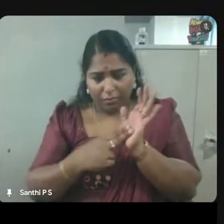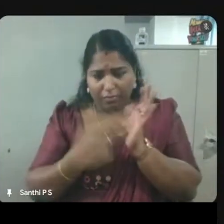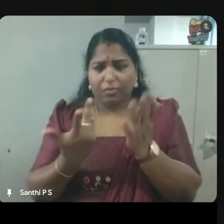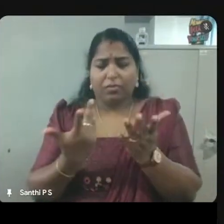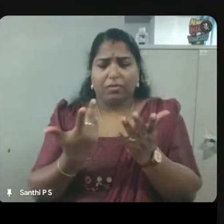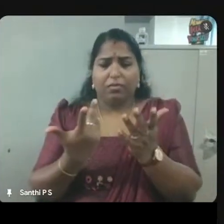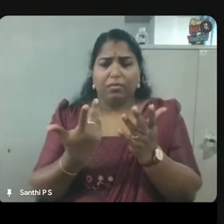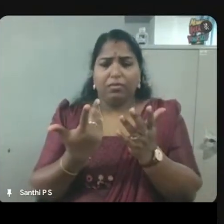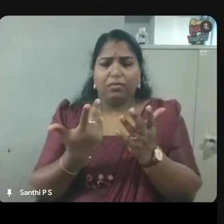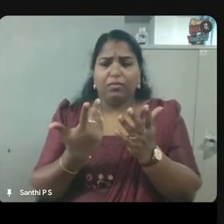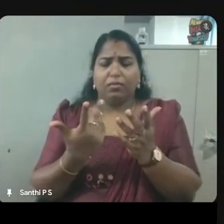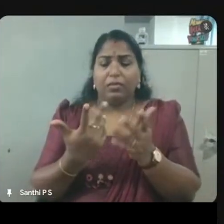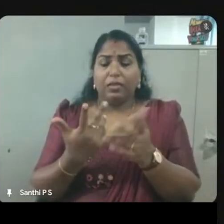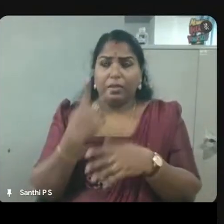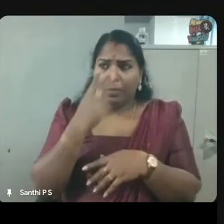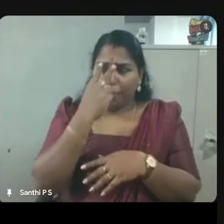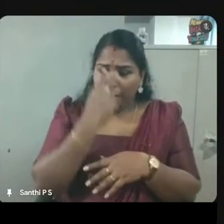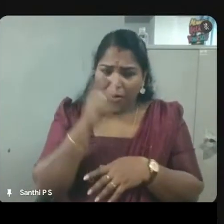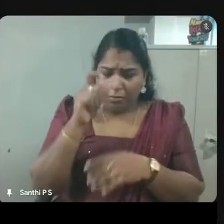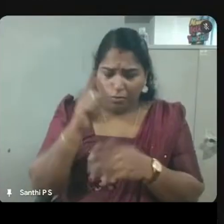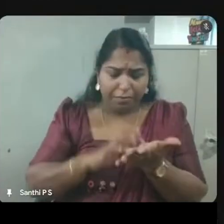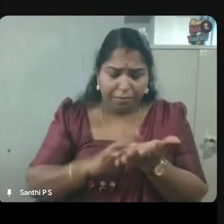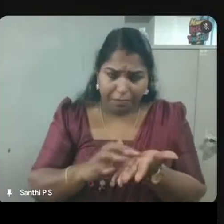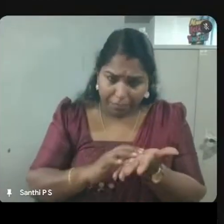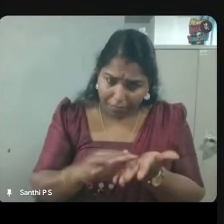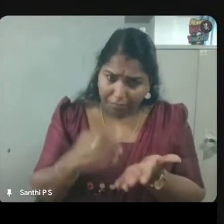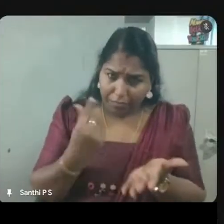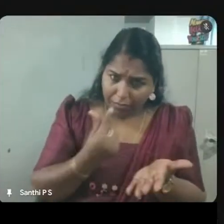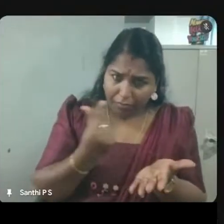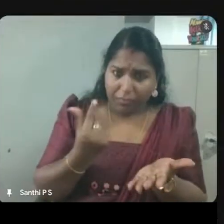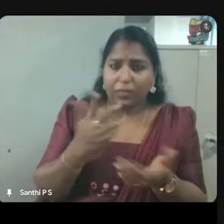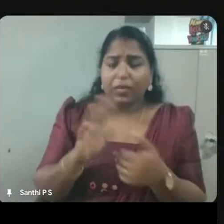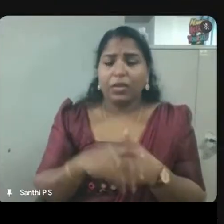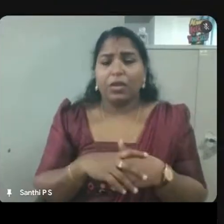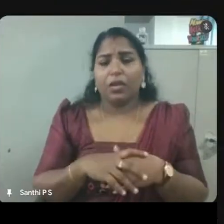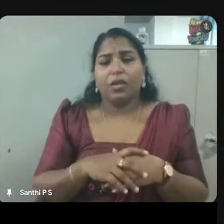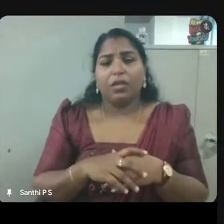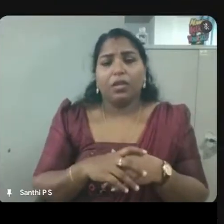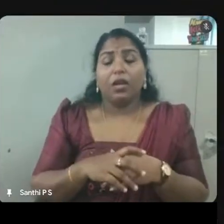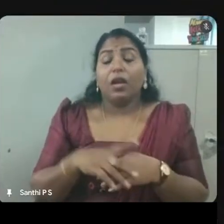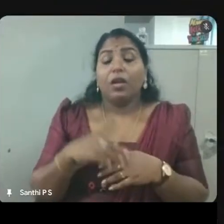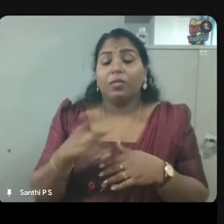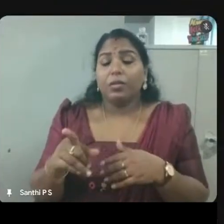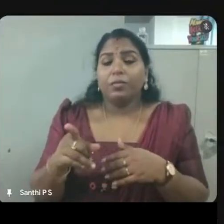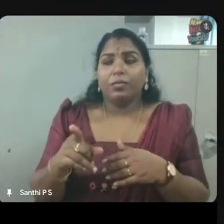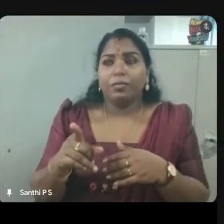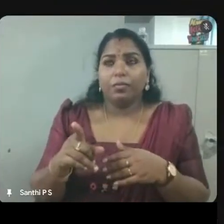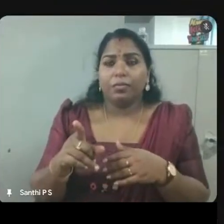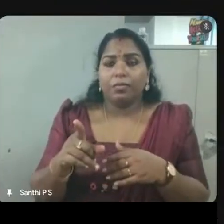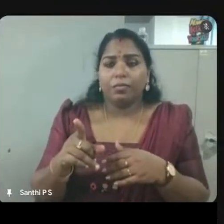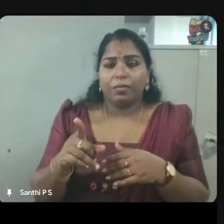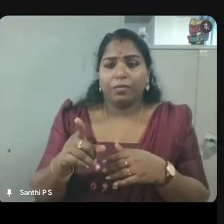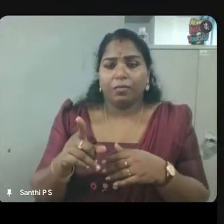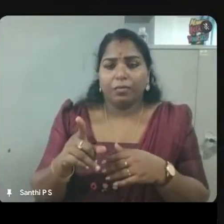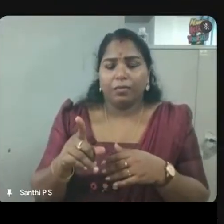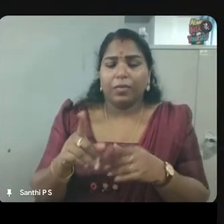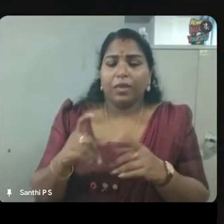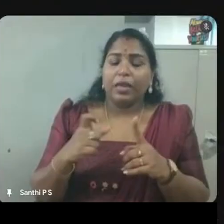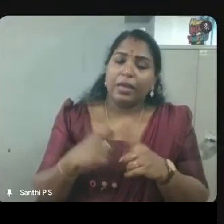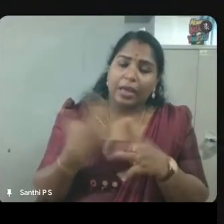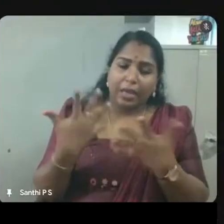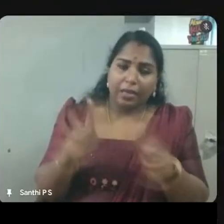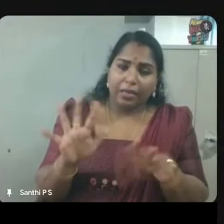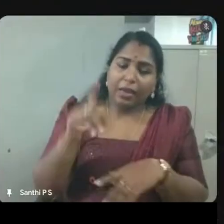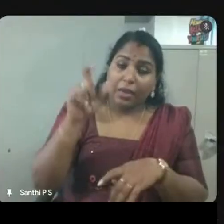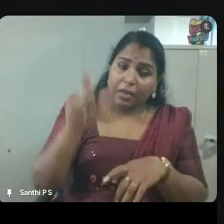കാഴ്ചക്കുറവുള്ളവർക്ക് ബ്രെയിൽ വെച്ച് ചെയ്യാനും ഒക്കെ ഉള്ളത്. സോ അങ്ങനെ റീജിയണൽ ഇൻസ്റ്റിറ്റ്യൂട്ട് ഓഫ് ഒഫ്തൽമോളജി നമ്മുടെ കേരളത്തിലുള്ള ആർക്കും അത് അപ്രോച്ച് ചെയ്ത്